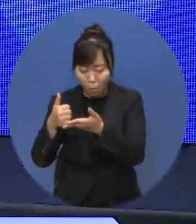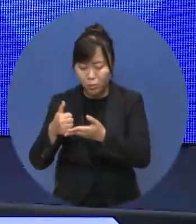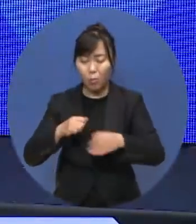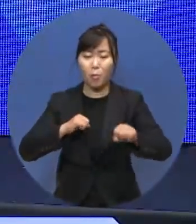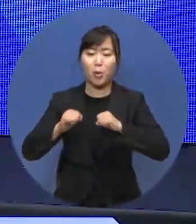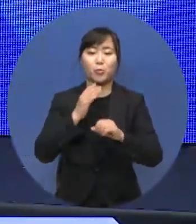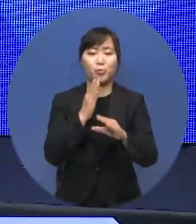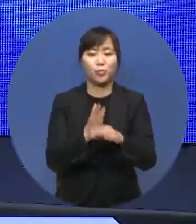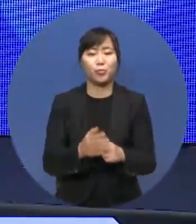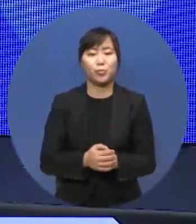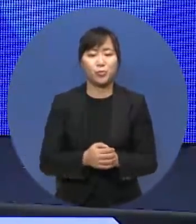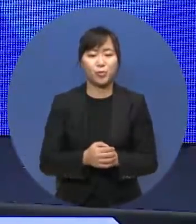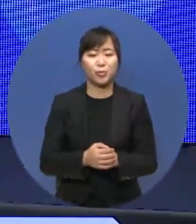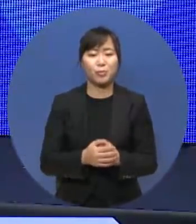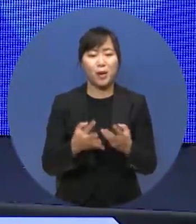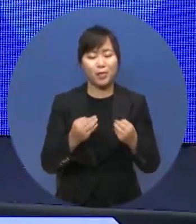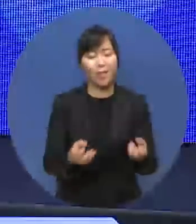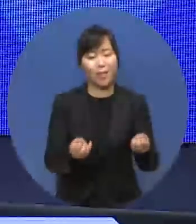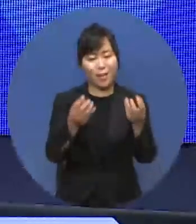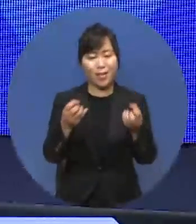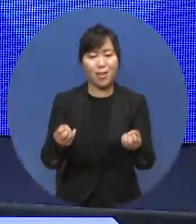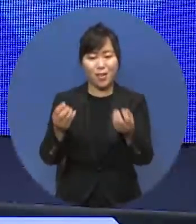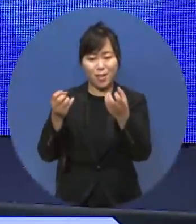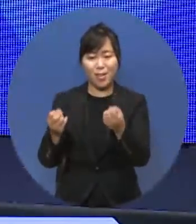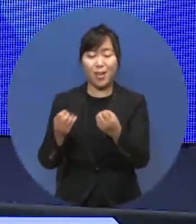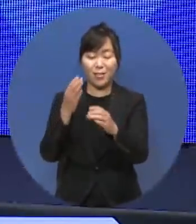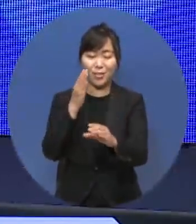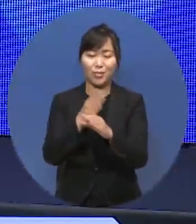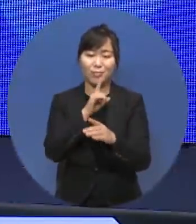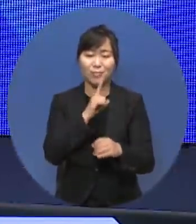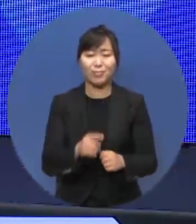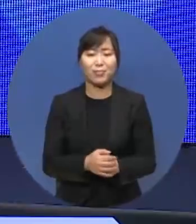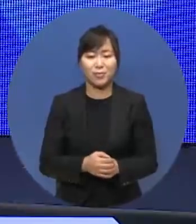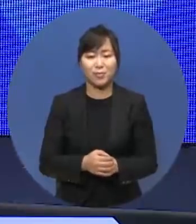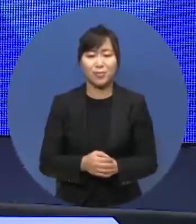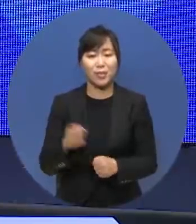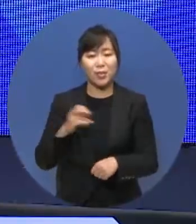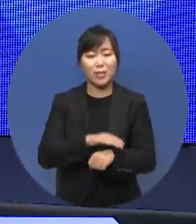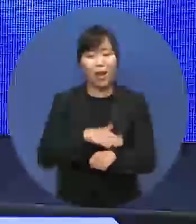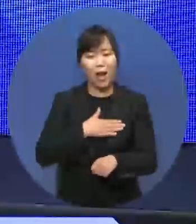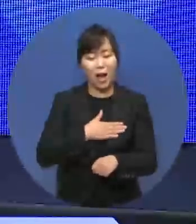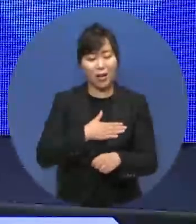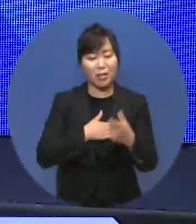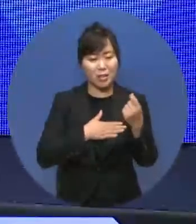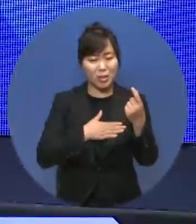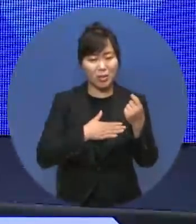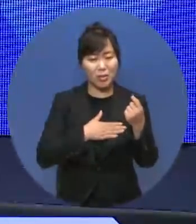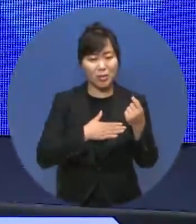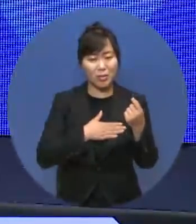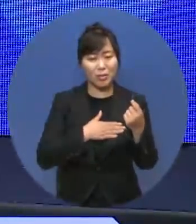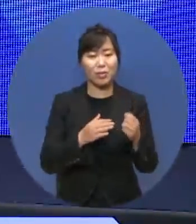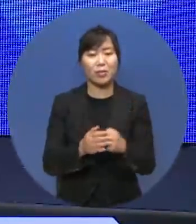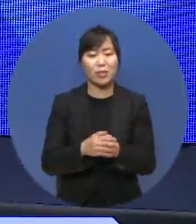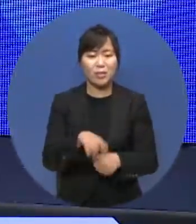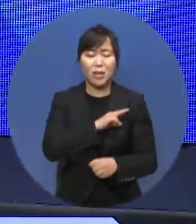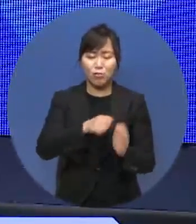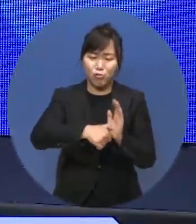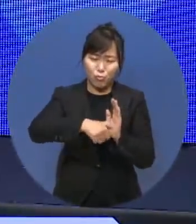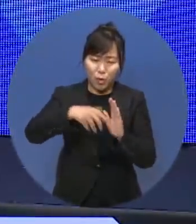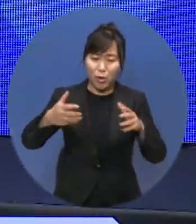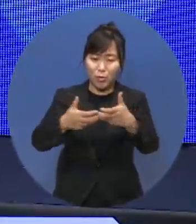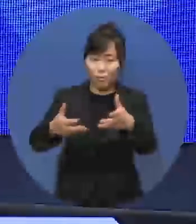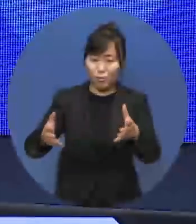활동을 하고 있고요. 활발한 행사를 이어가고 있다고 합니다. 그리고 또 잘 아시겠지만 이제 가장